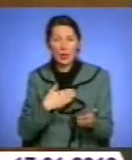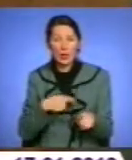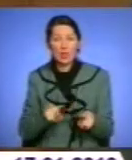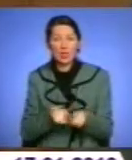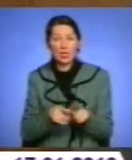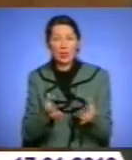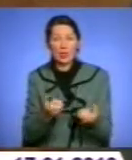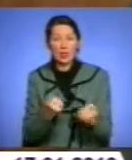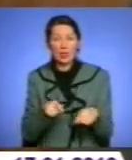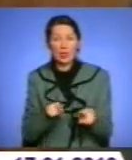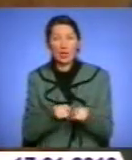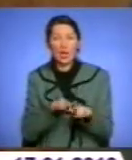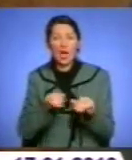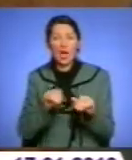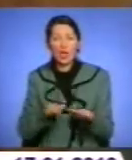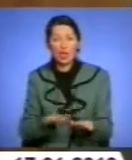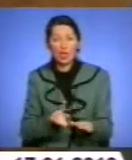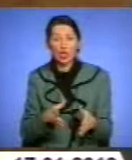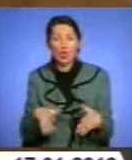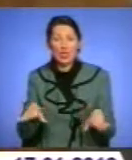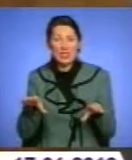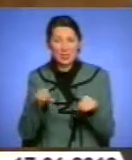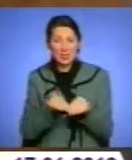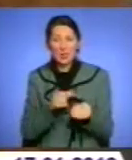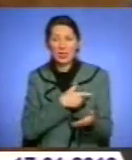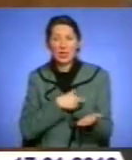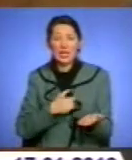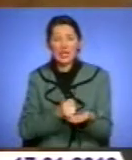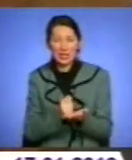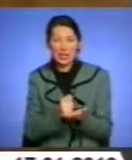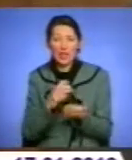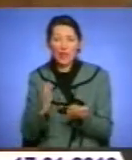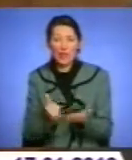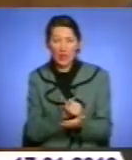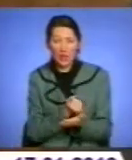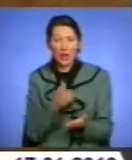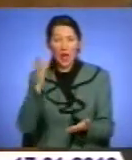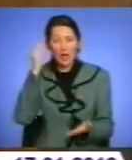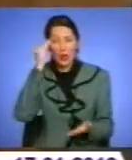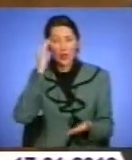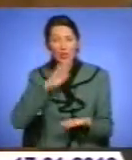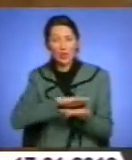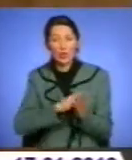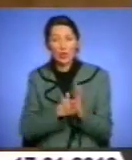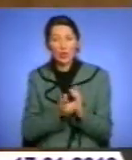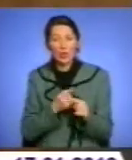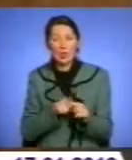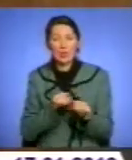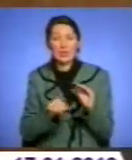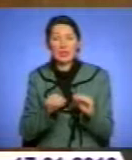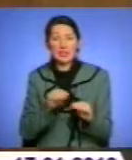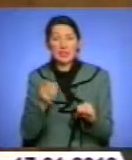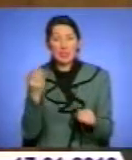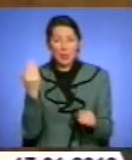прийняли таке рішення, щоб спільний кандидат виграв. Враховуючи ситуацію, яка склалася на попередніх